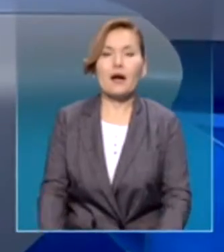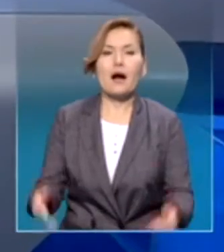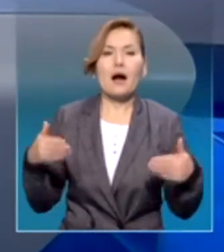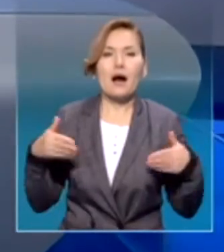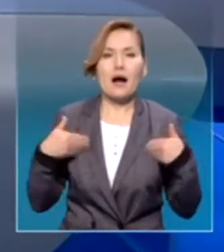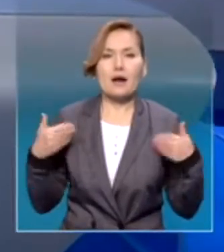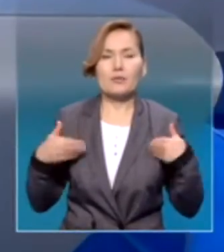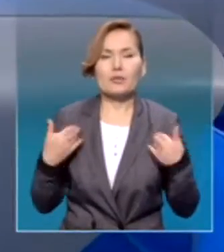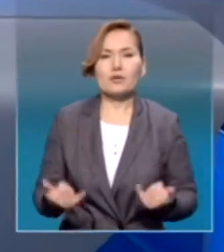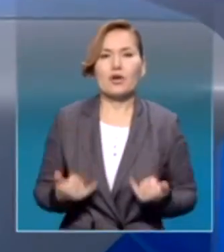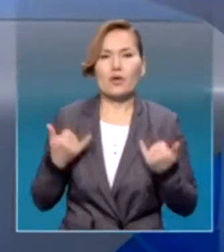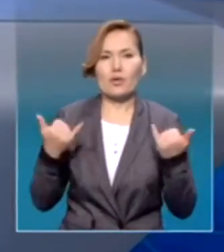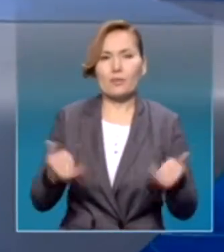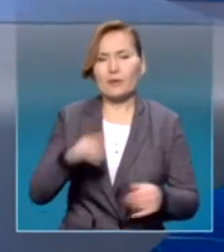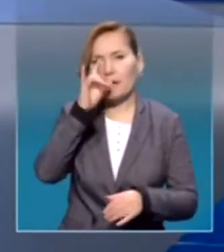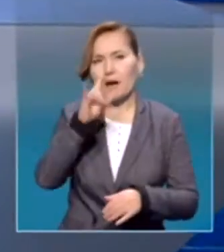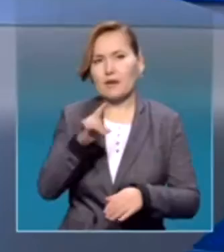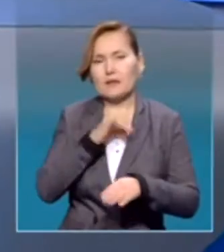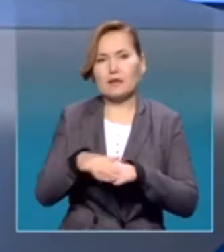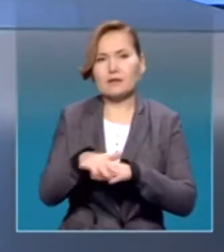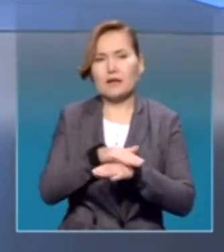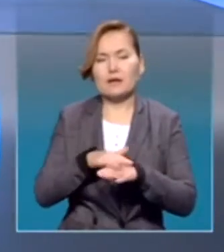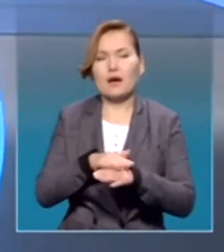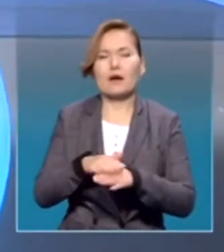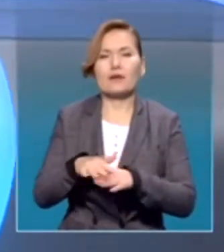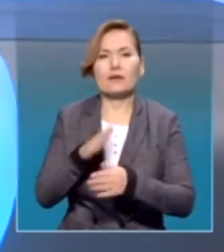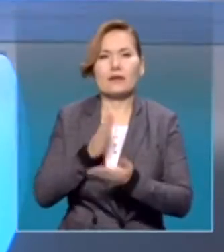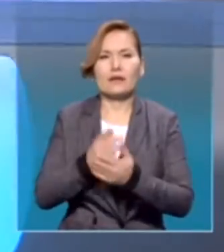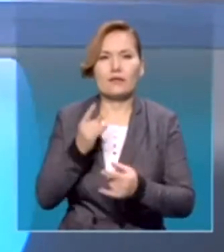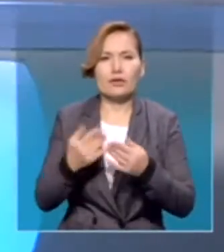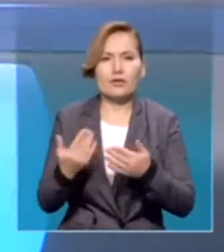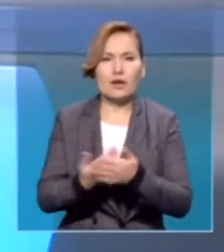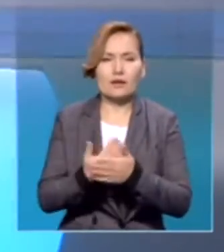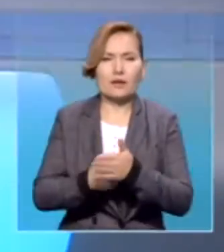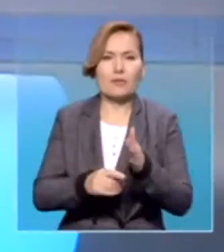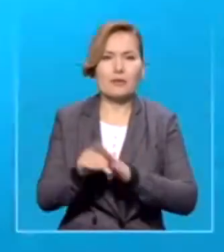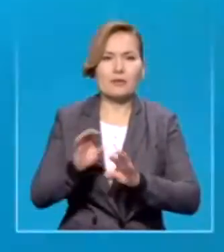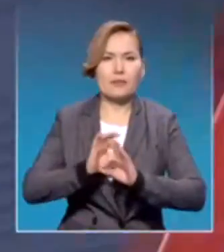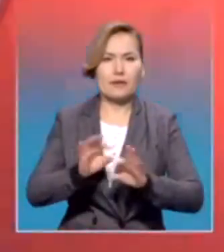Студияда Саламат Омаш, Сурдодармада Самал Нұрым, бүгін көретіндеріңіз.